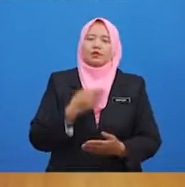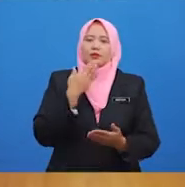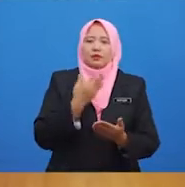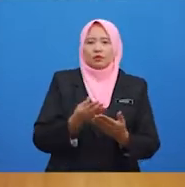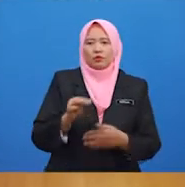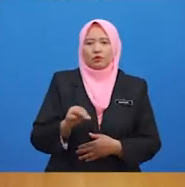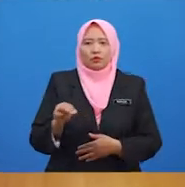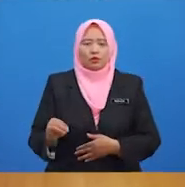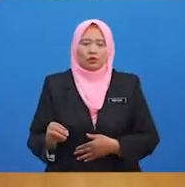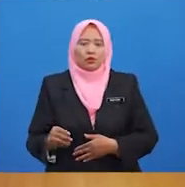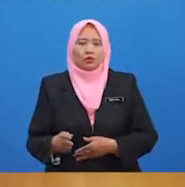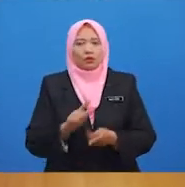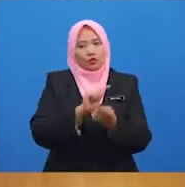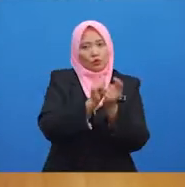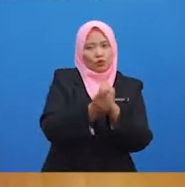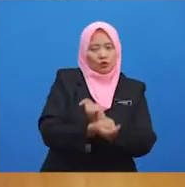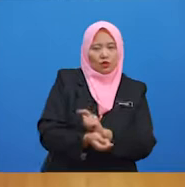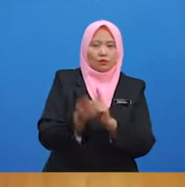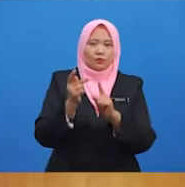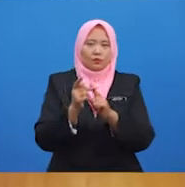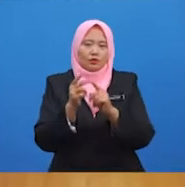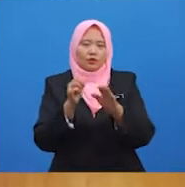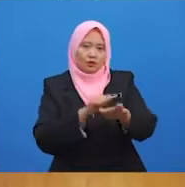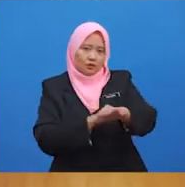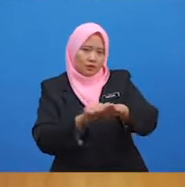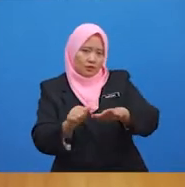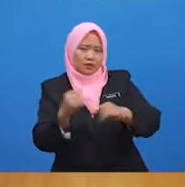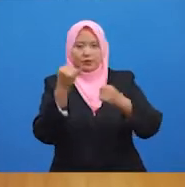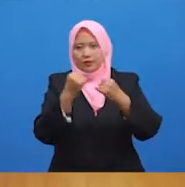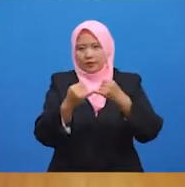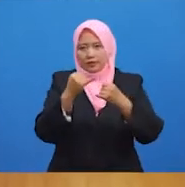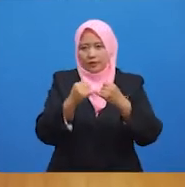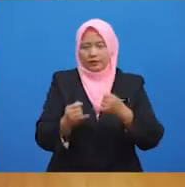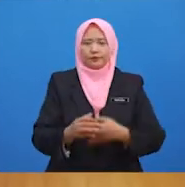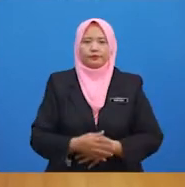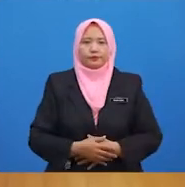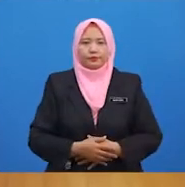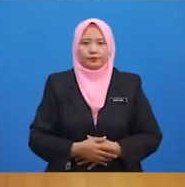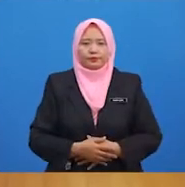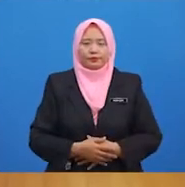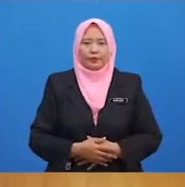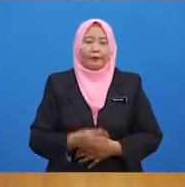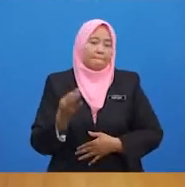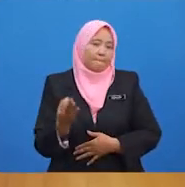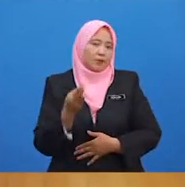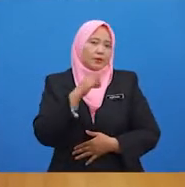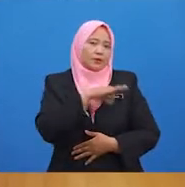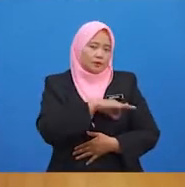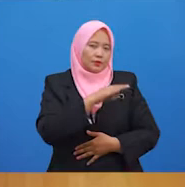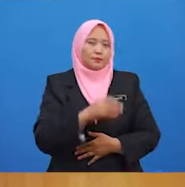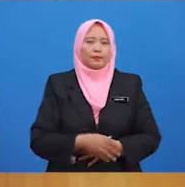Baiklah murid, beralih kita kepada aspek terakhir pembincangan kita pada hari ini, iaitu